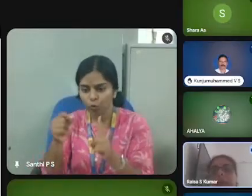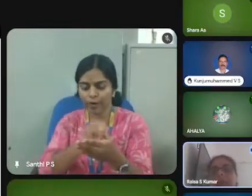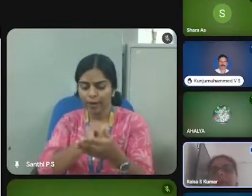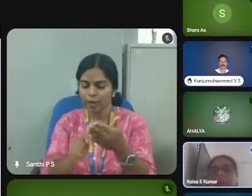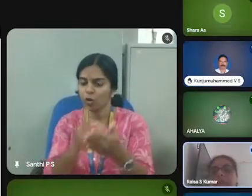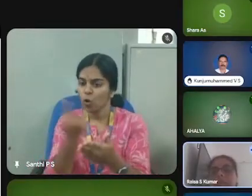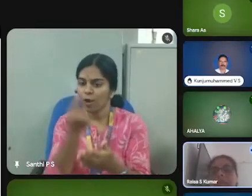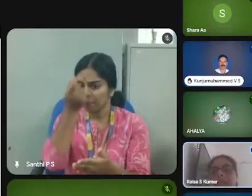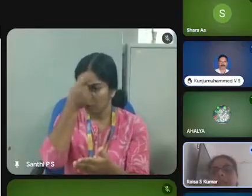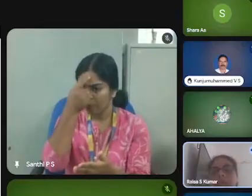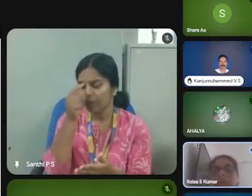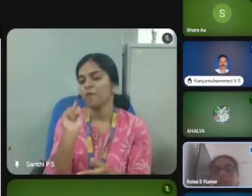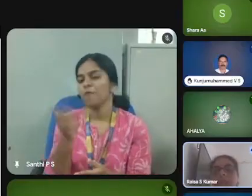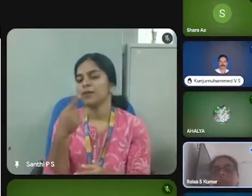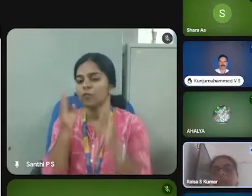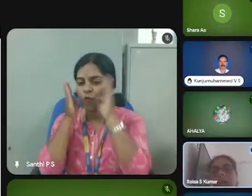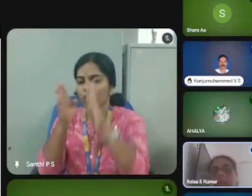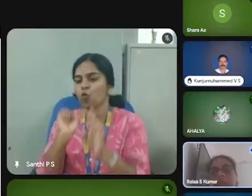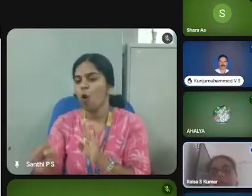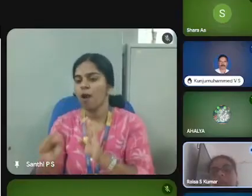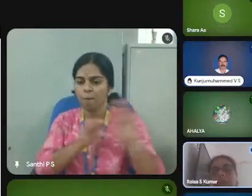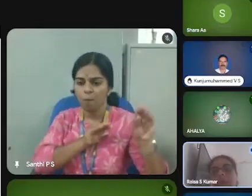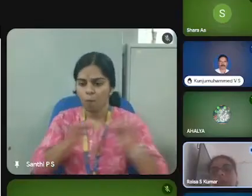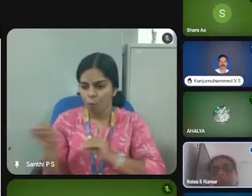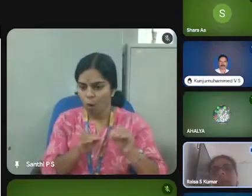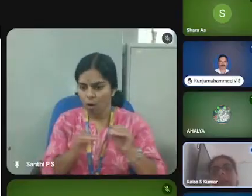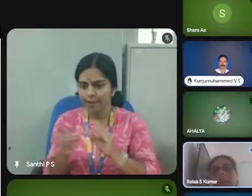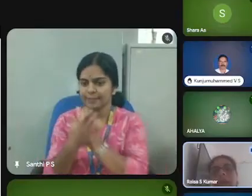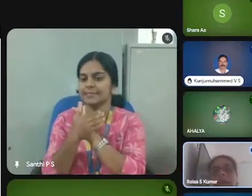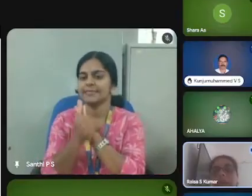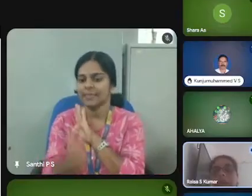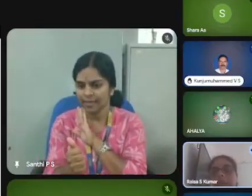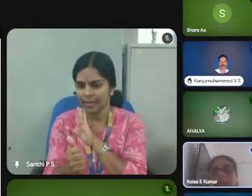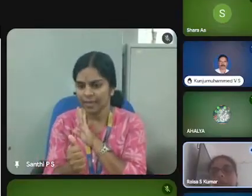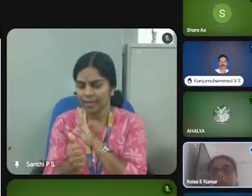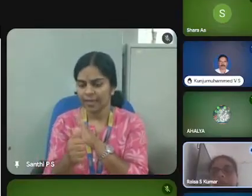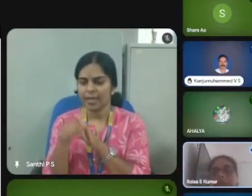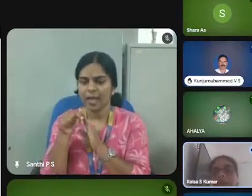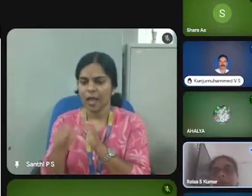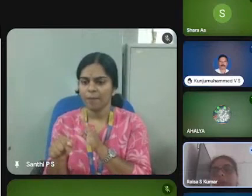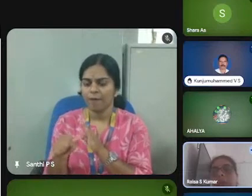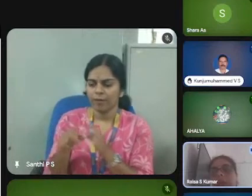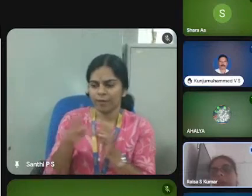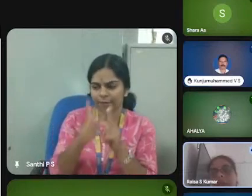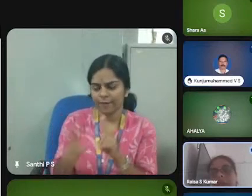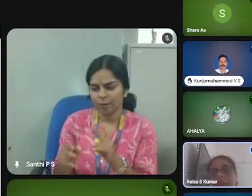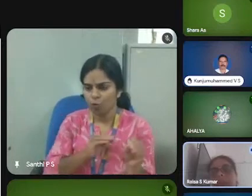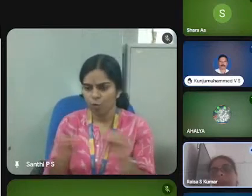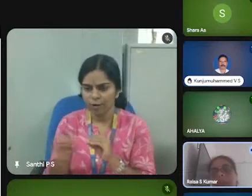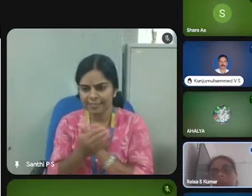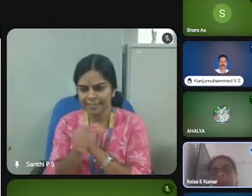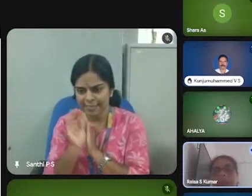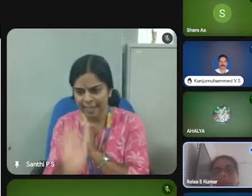പ്രോബ്ലംസ്, നമ്മൾ അവരെ ഫൈൻ മോട്ടോർ സ്കിൽസ് ആണ് നോക്കേണ്ടത്. സോ അവർക്ക് ഗ്രിപ്പ്, ഹോൾഡിങ് ഈ കാര്യങ്ങളൊക്കെ നന്നായിട്ടുണ്ടോ എന്ന് നോക്കണം. അത്